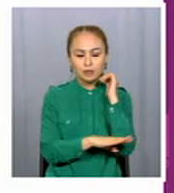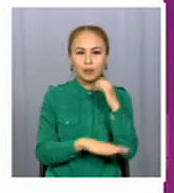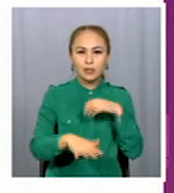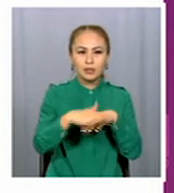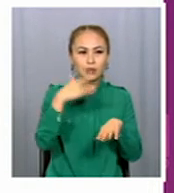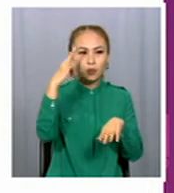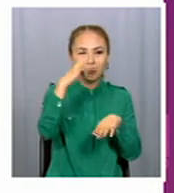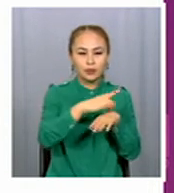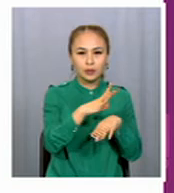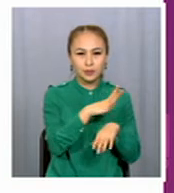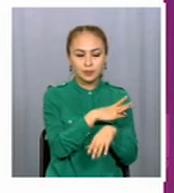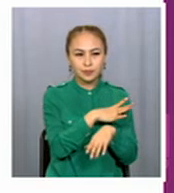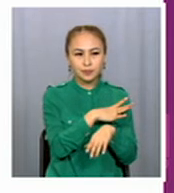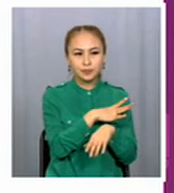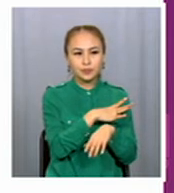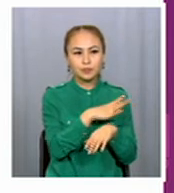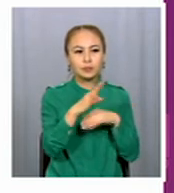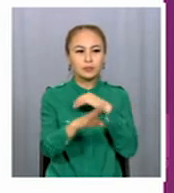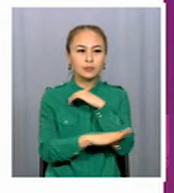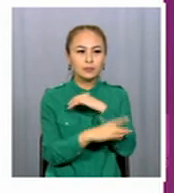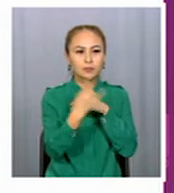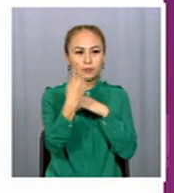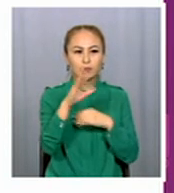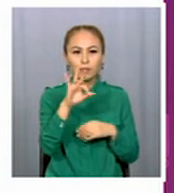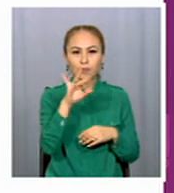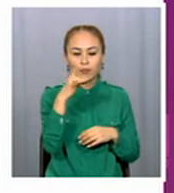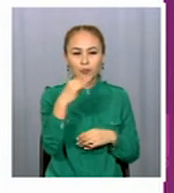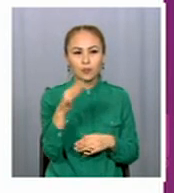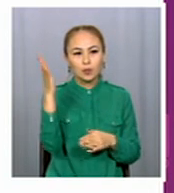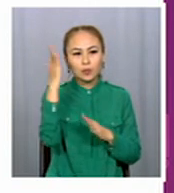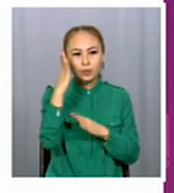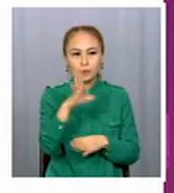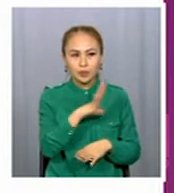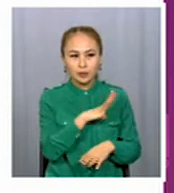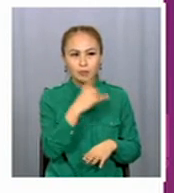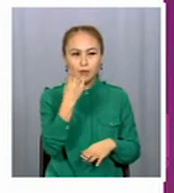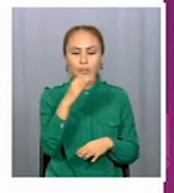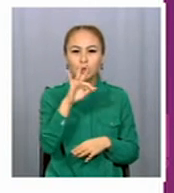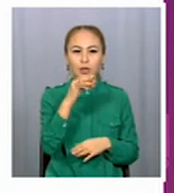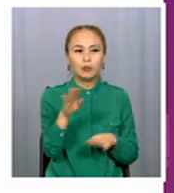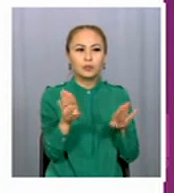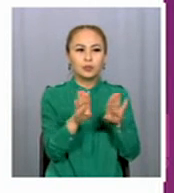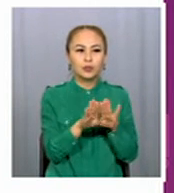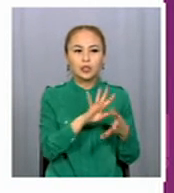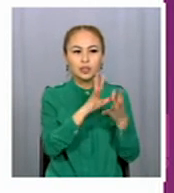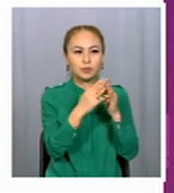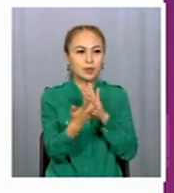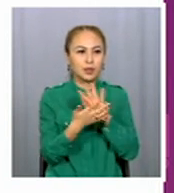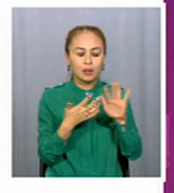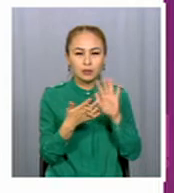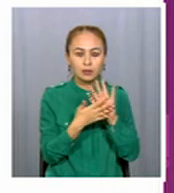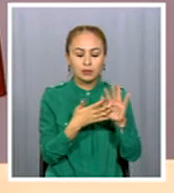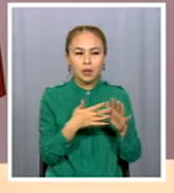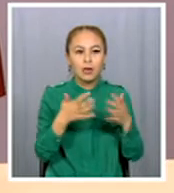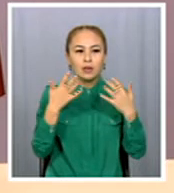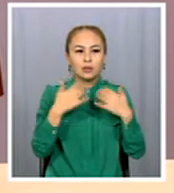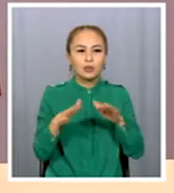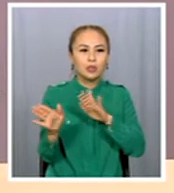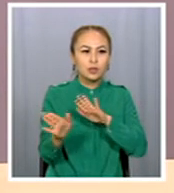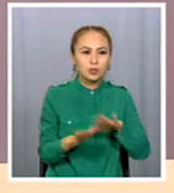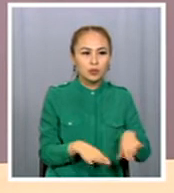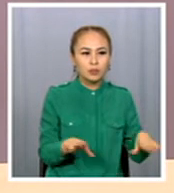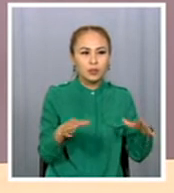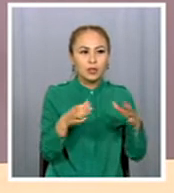қонды. Бұтақ басына бір торғайдан қонып еді, бір торғайға бұтақ жетпей қалды.